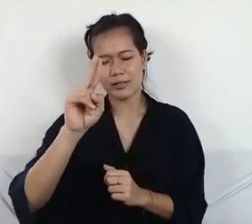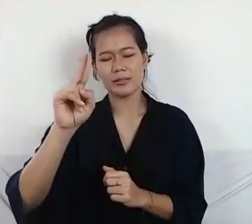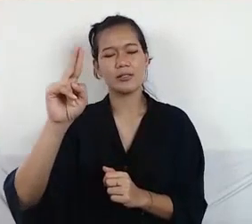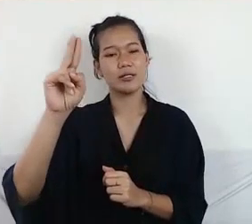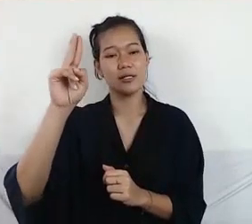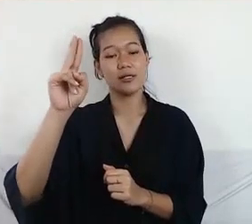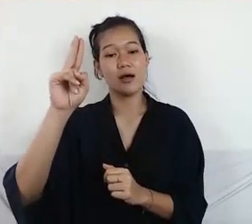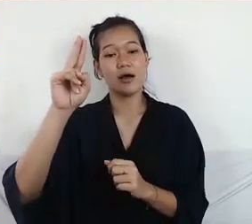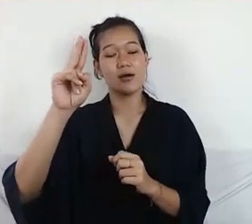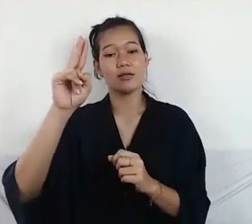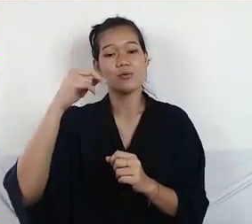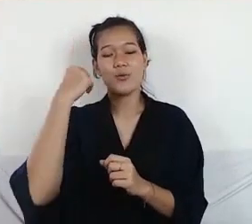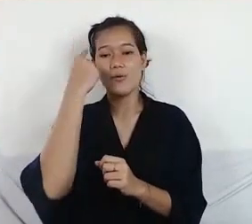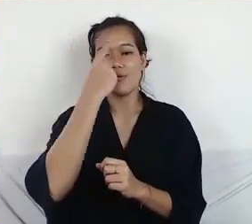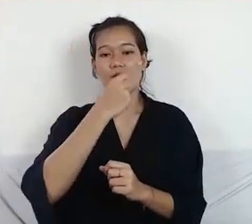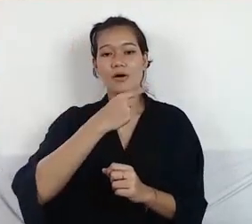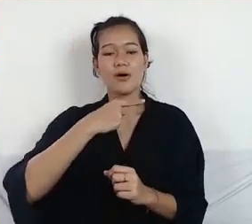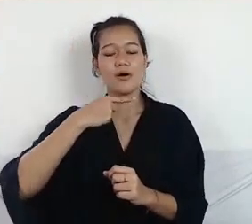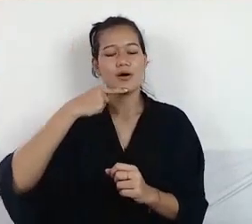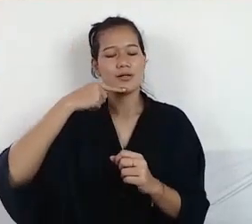Tuhan menyinari